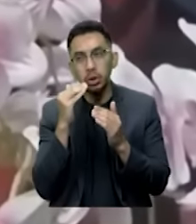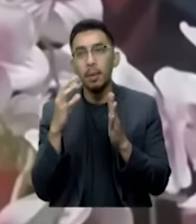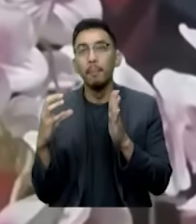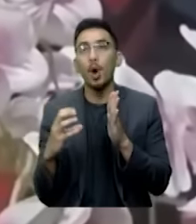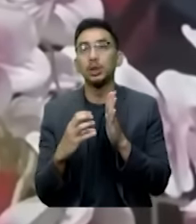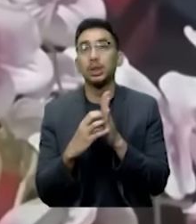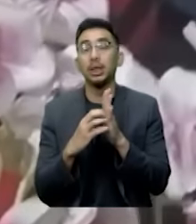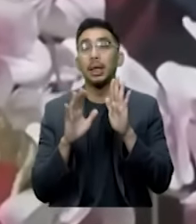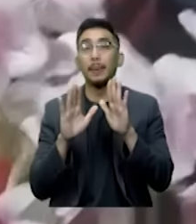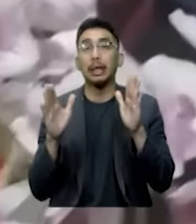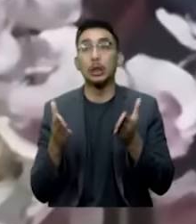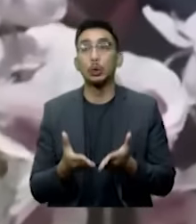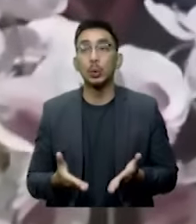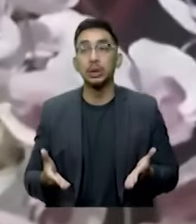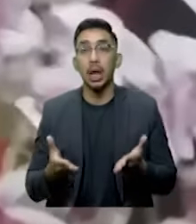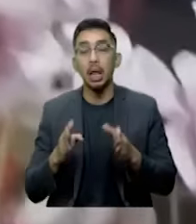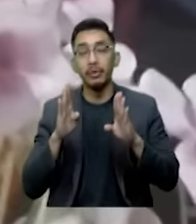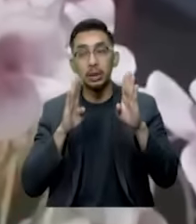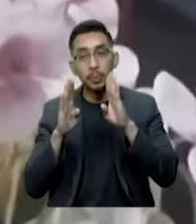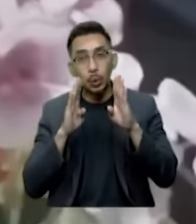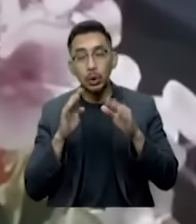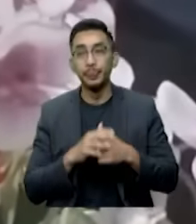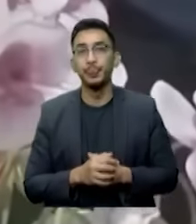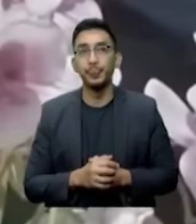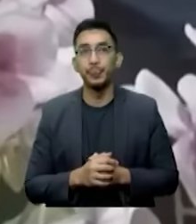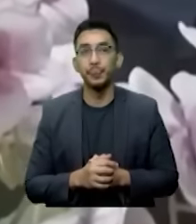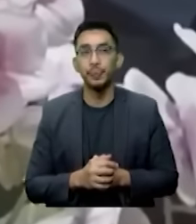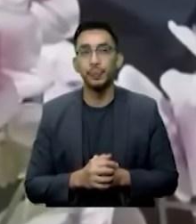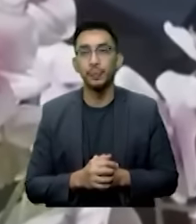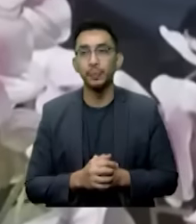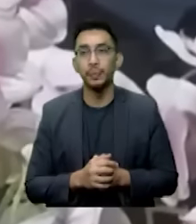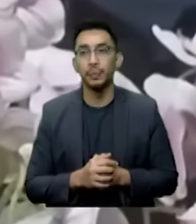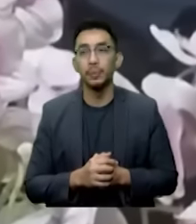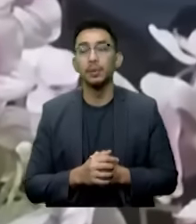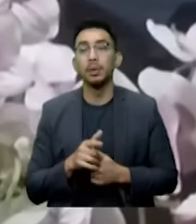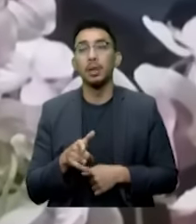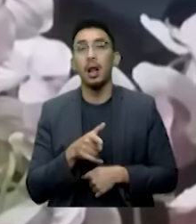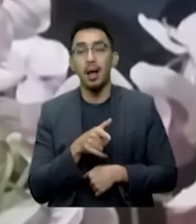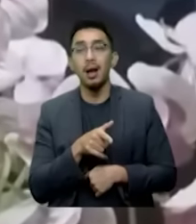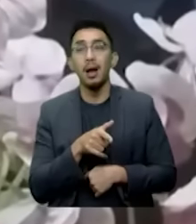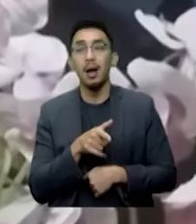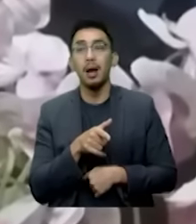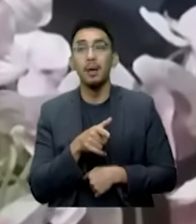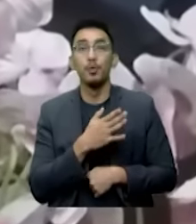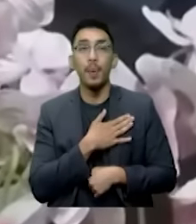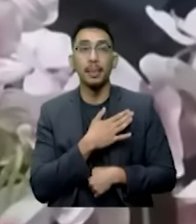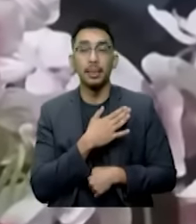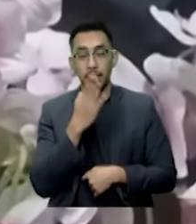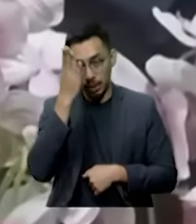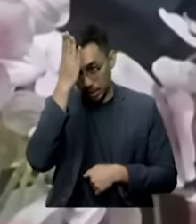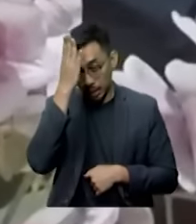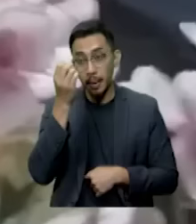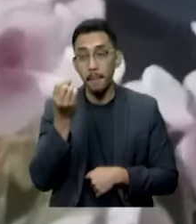akun Facebook miliknya. Bahkan kepada Bupati Bolaang Mongondo Timur Sam Sahrul Mamonto, pelaku